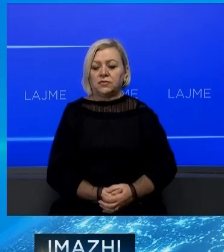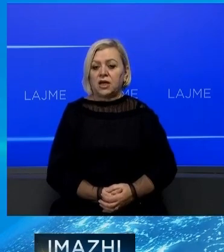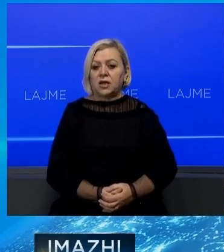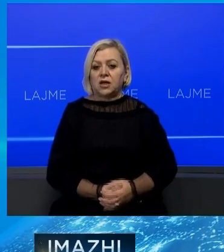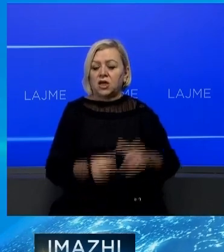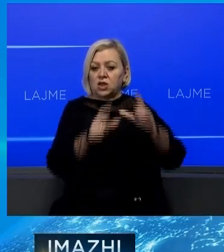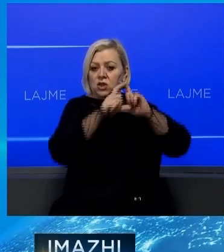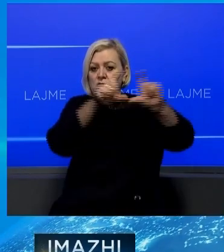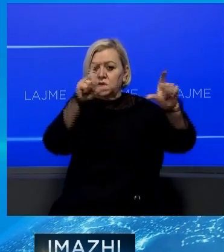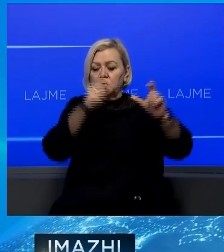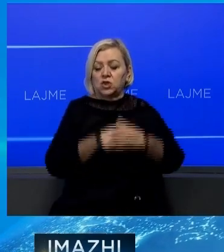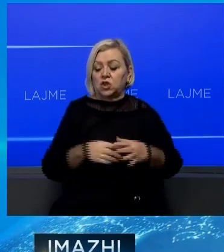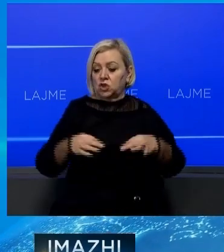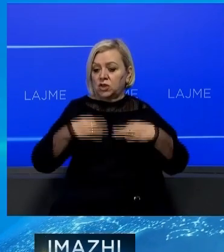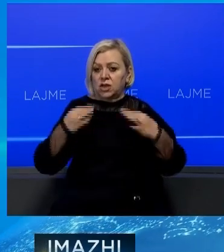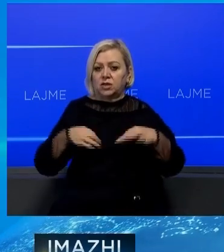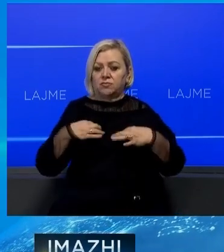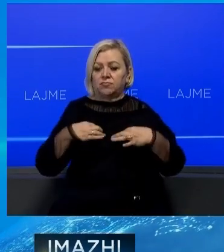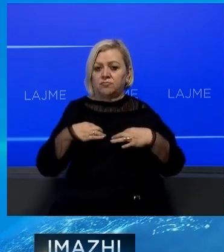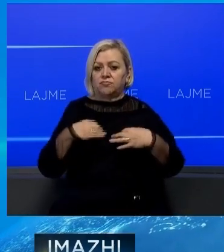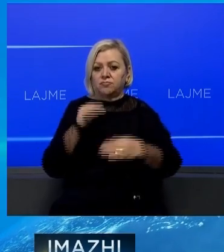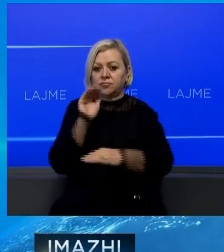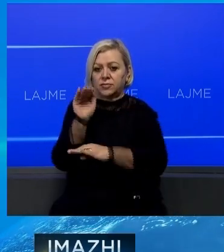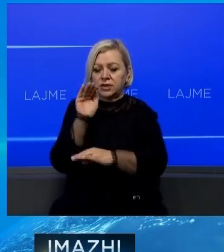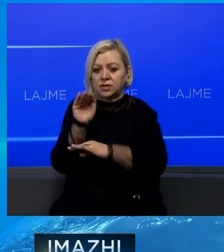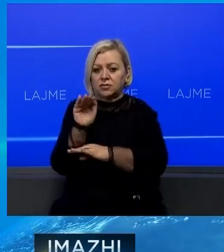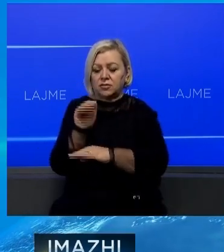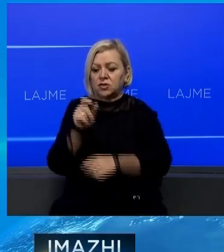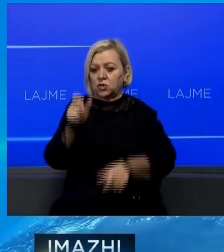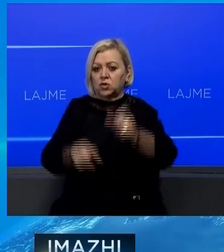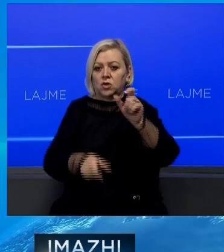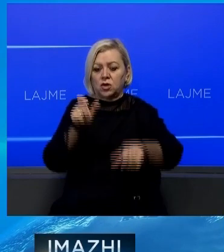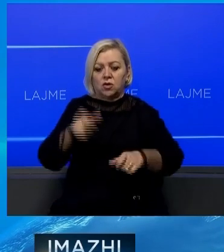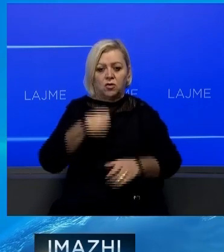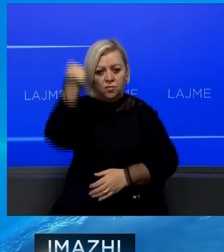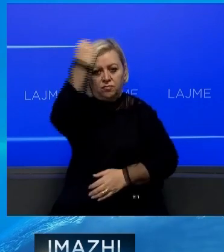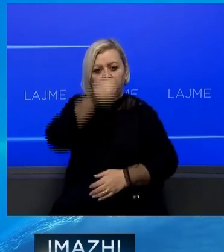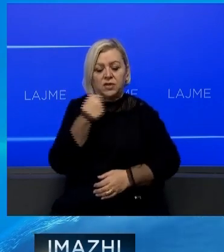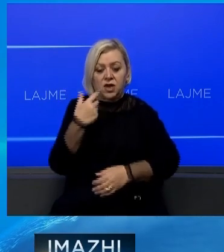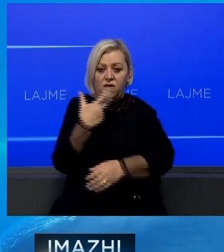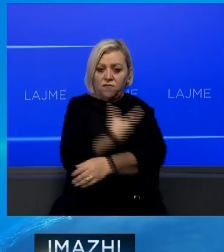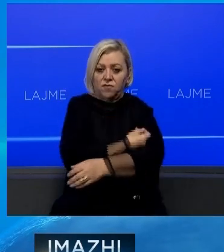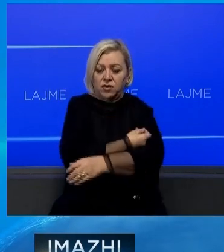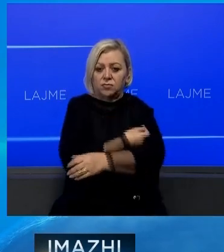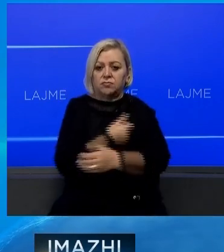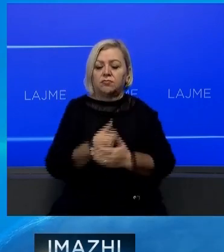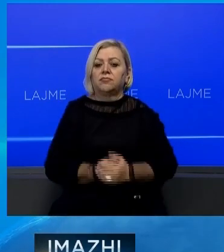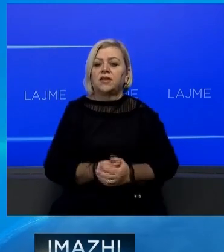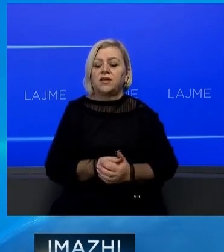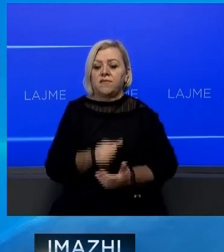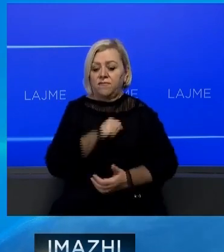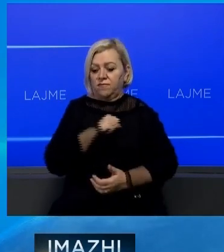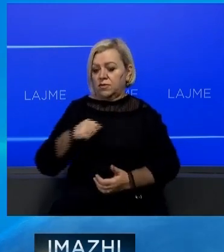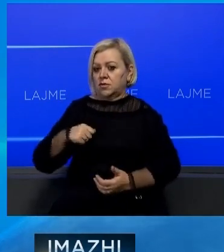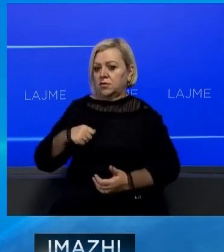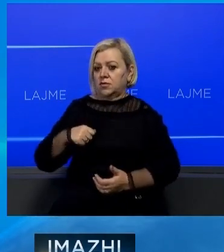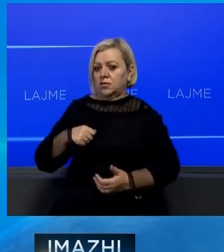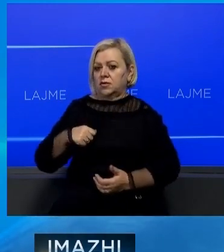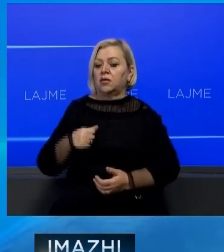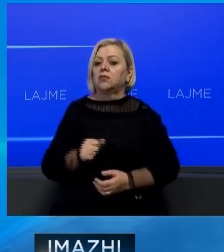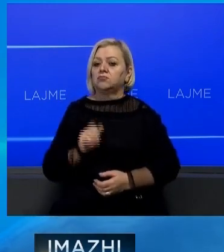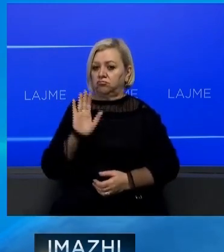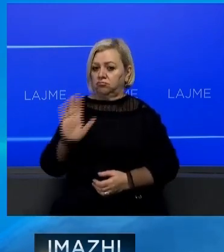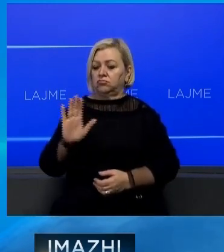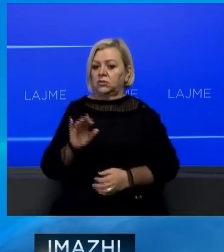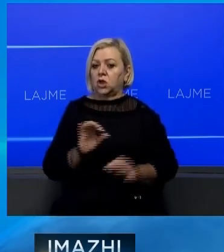Instituti Kombëtar i Shëndetësisë Publike u ka bërë sot thirrje qytetarëve të Kosovës që të vaksinohen, pasi vetëm në këtë mënyrë ata do të